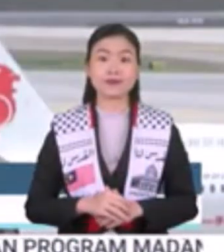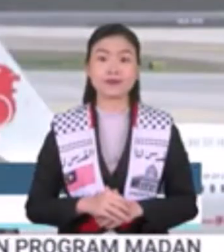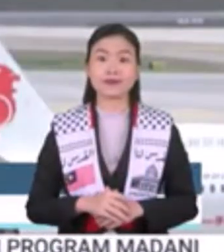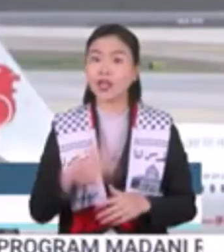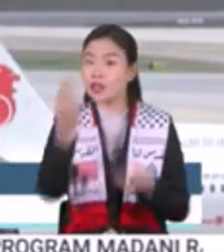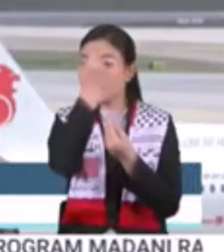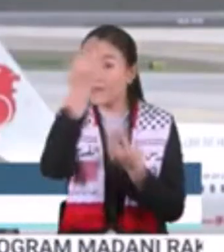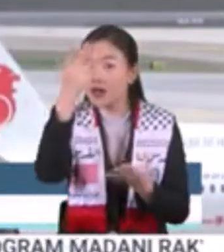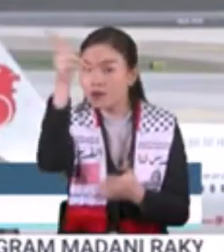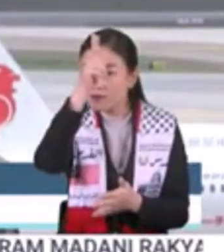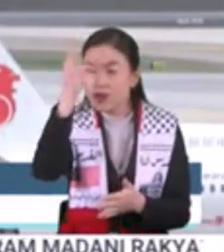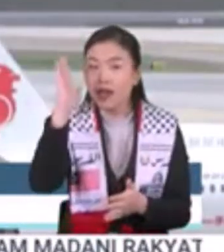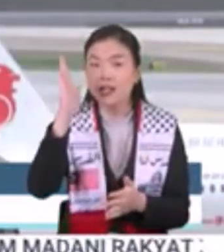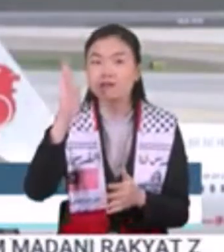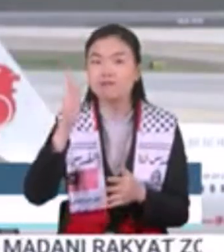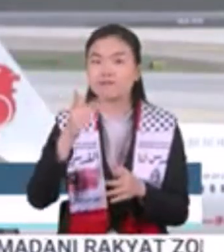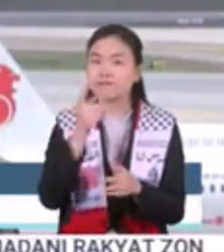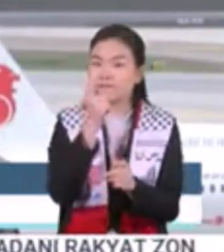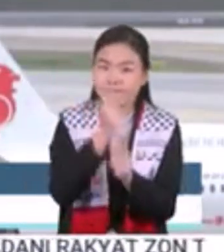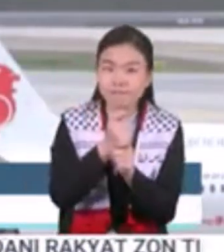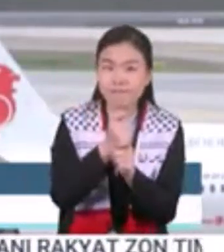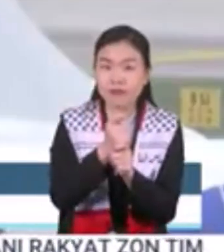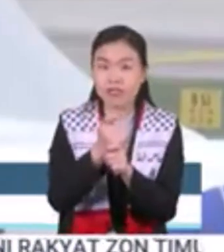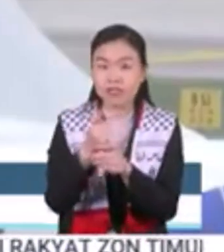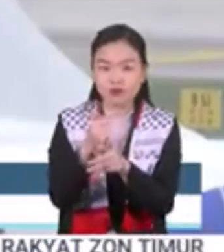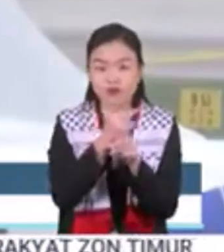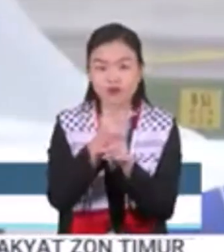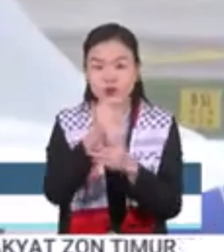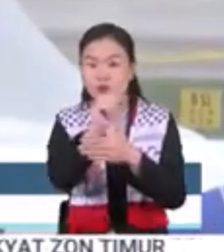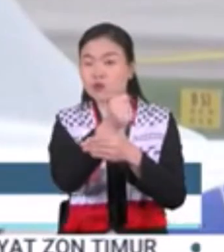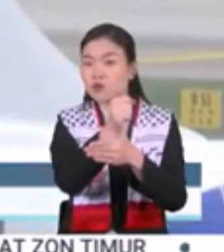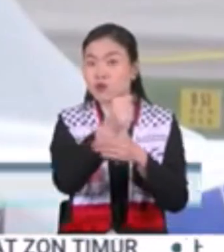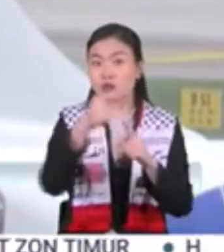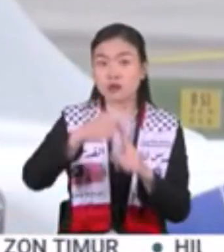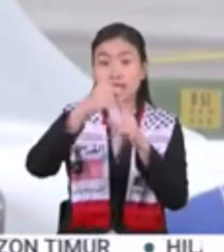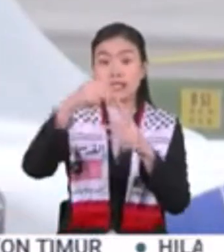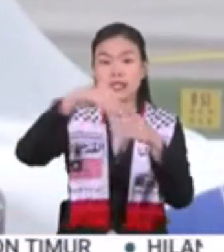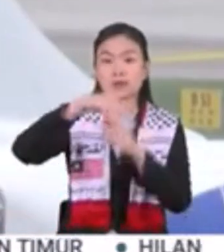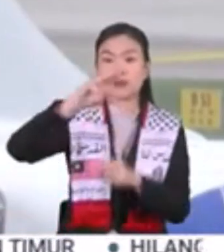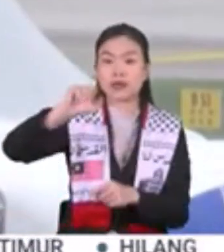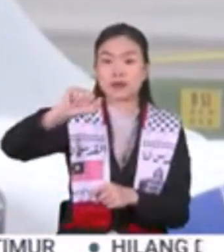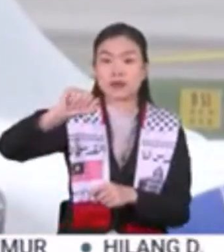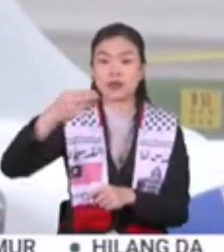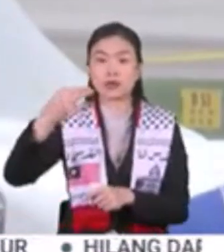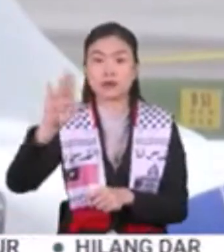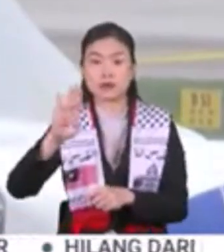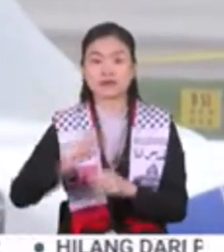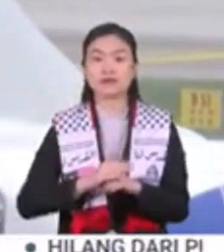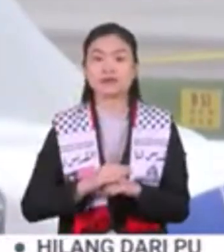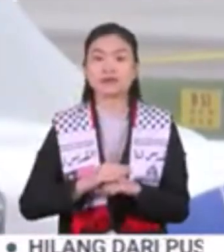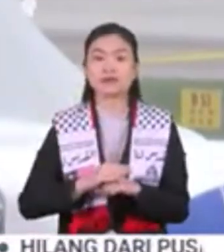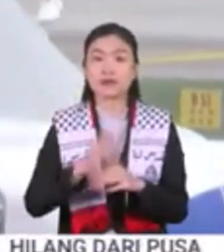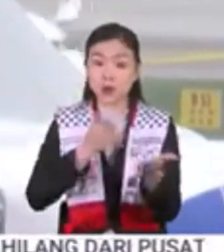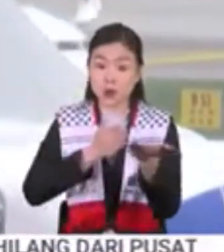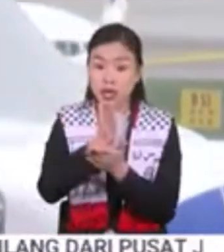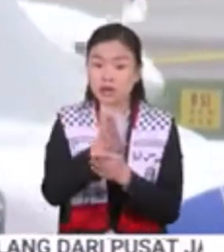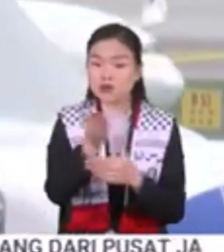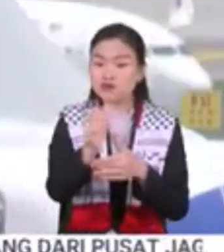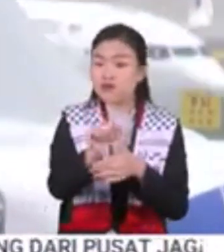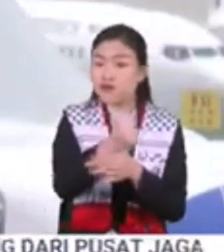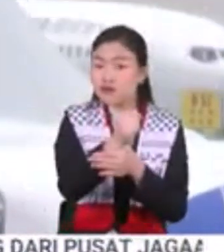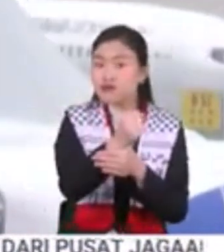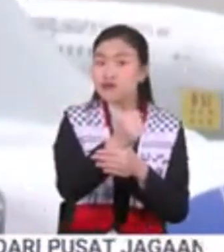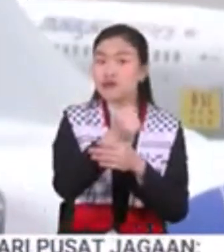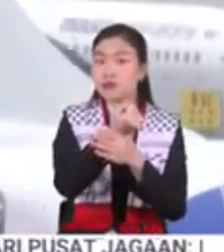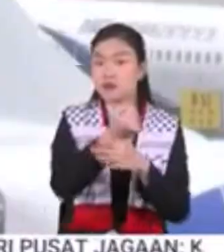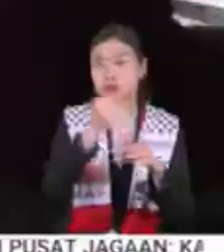Beliau turut memaklumkan kerajaan juga akan terus memegang saham khas dalam MAHB. Berdasarkan hak saham khas itu juga, hanya